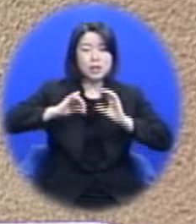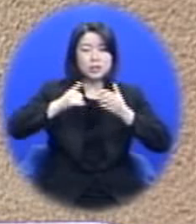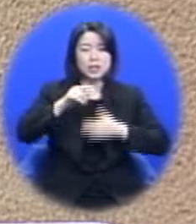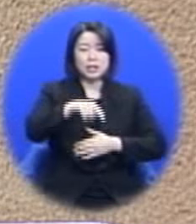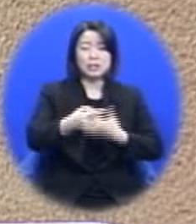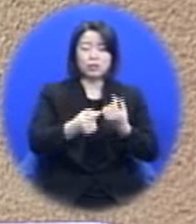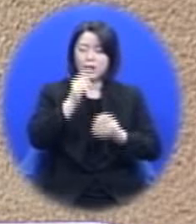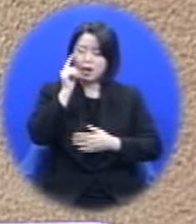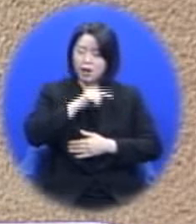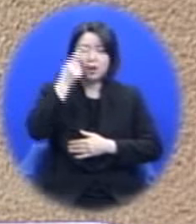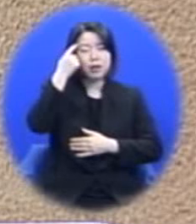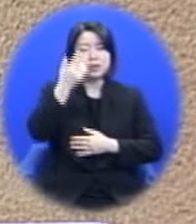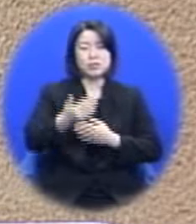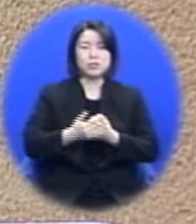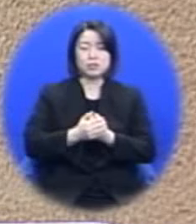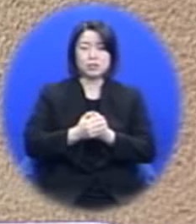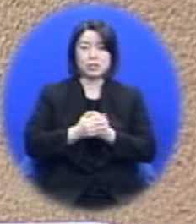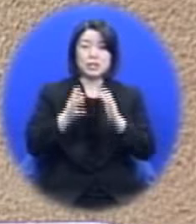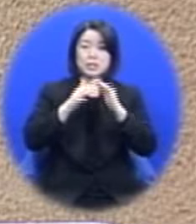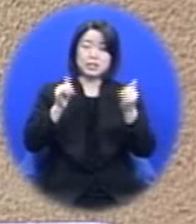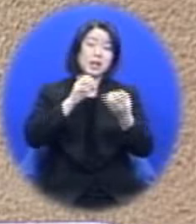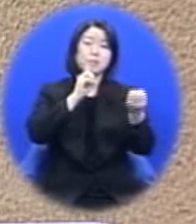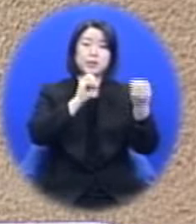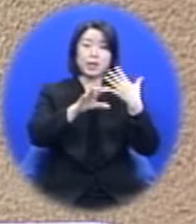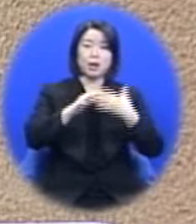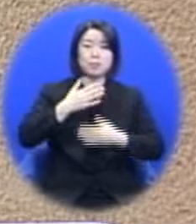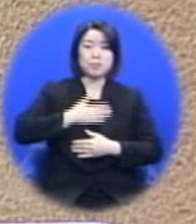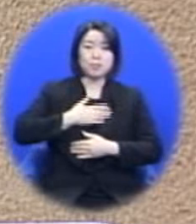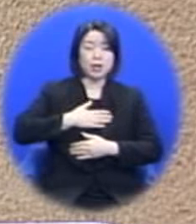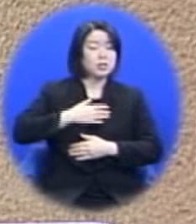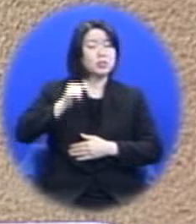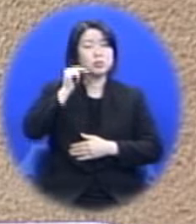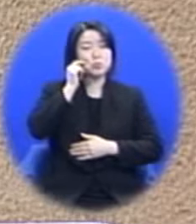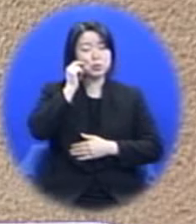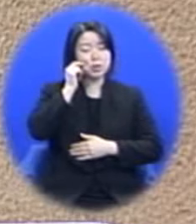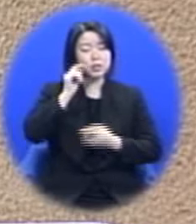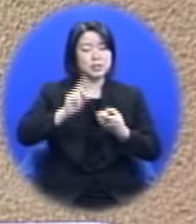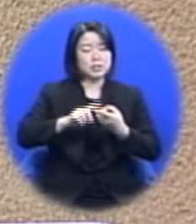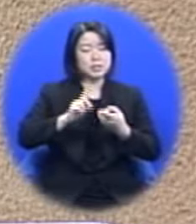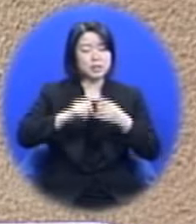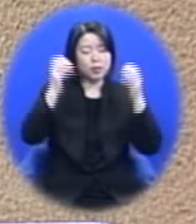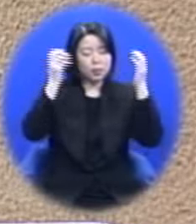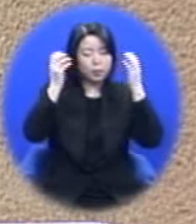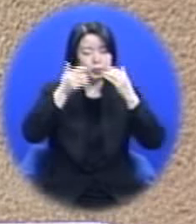악한지 사람들은 답을 알지 못한 채 고통당하고 있습니다.